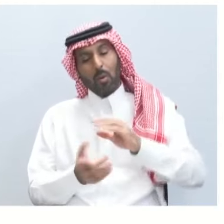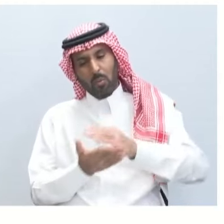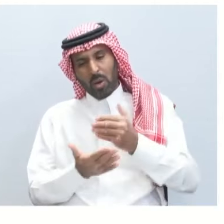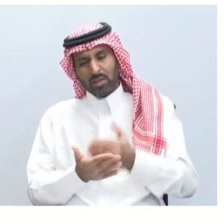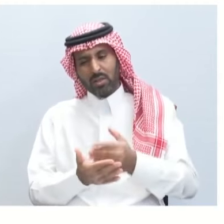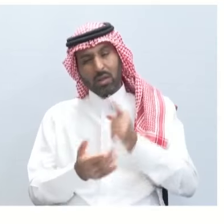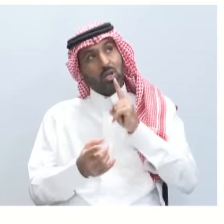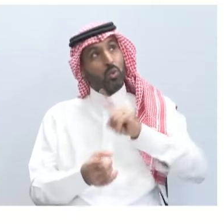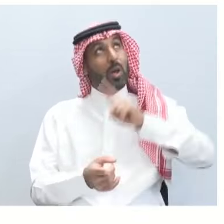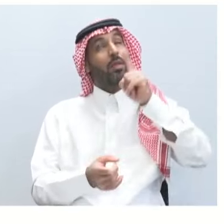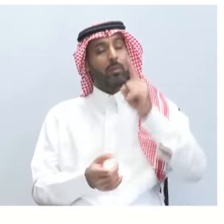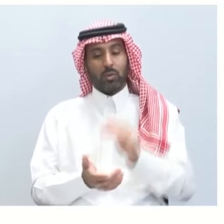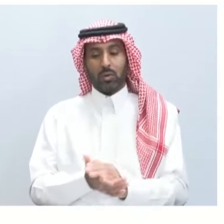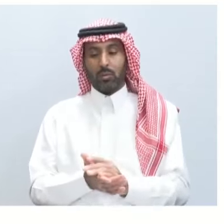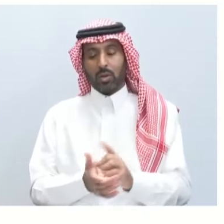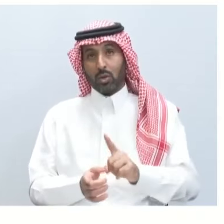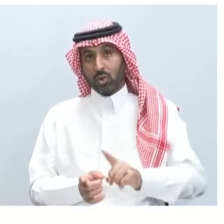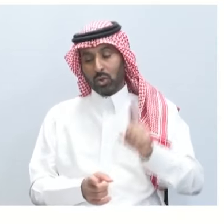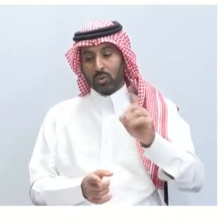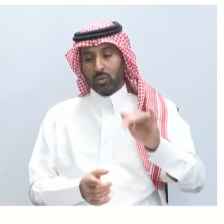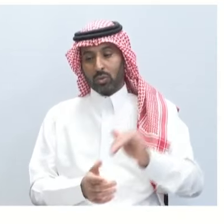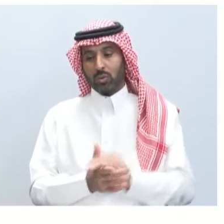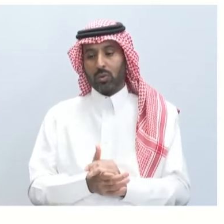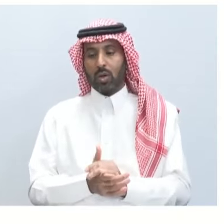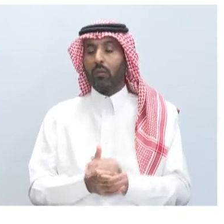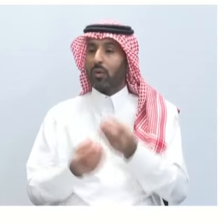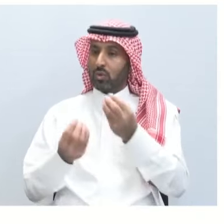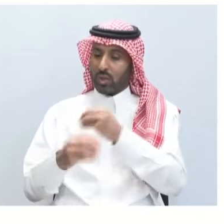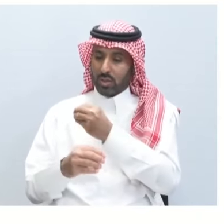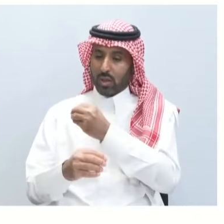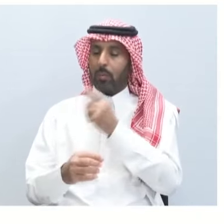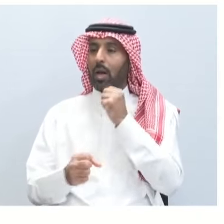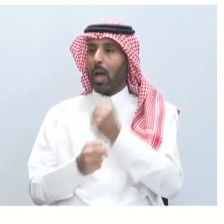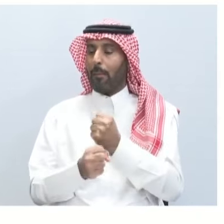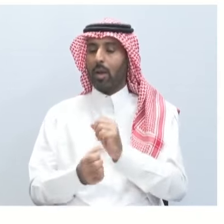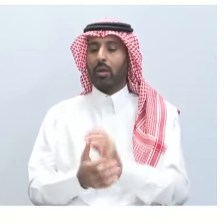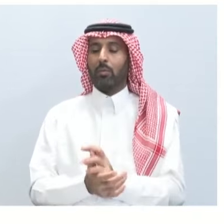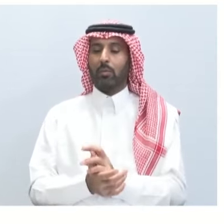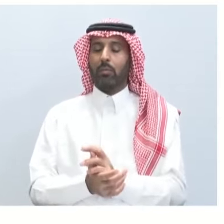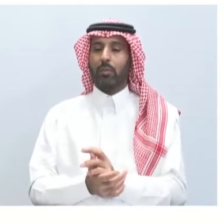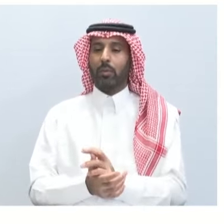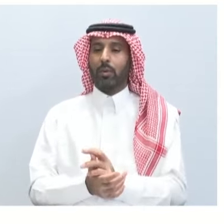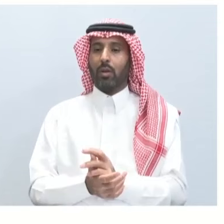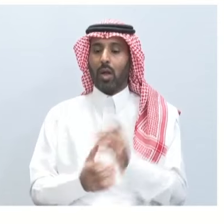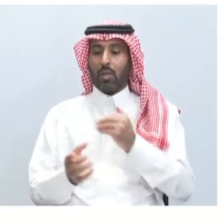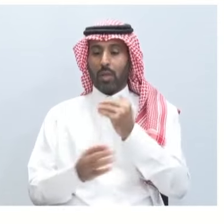الي مرجعكم بعد موتكم فاجا ازيكم على اعمالكم لهذا حينما نتذكر